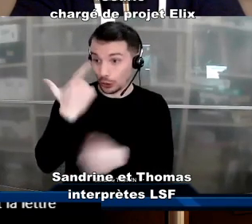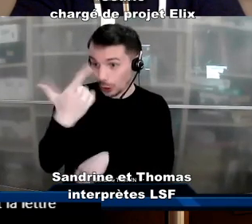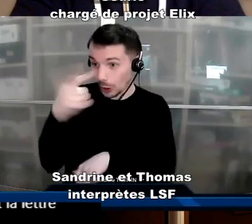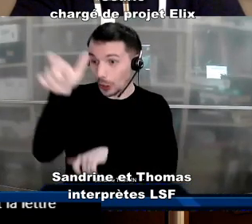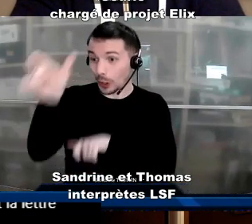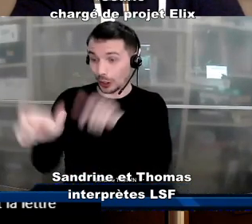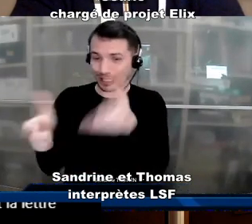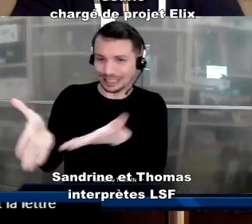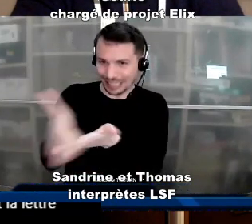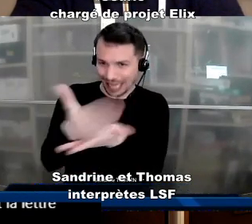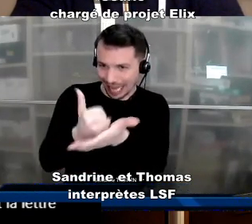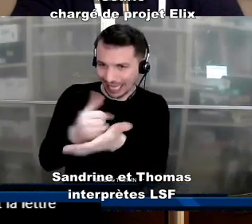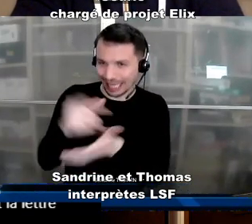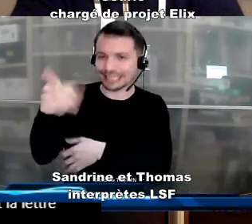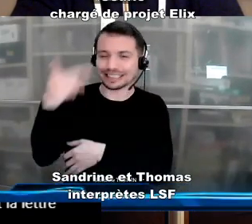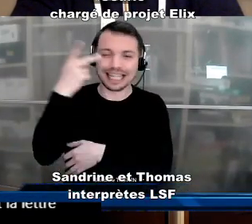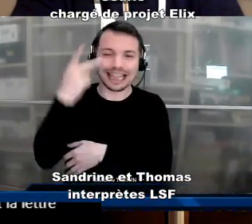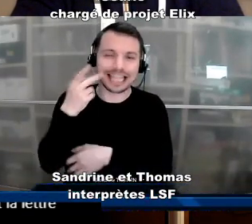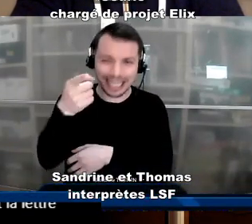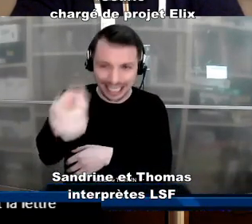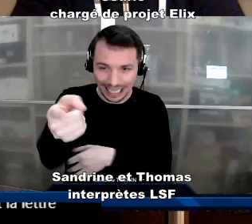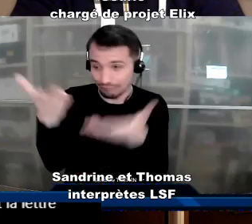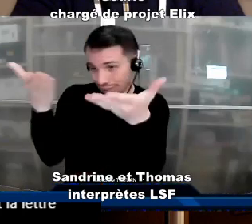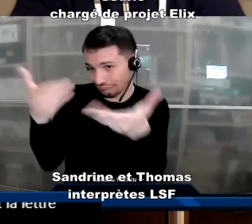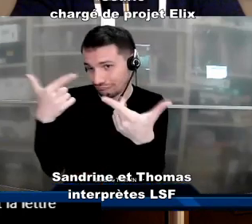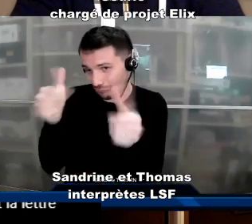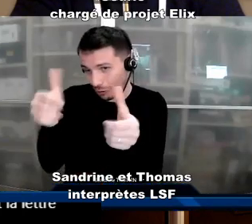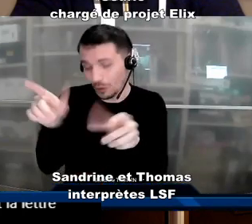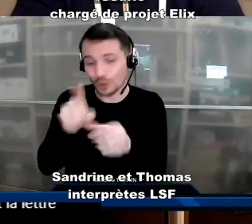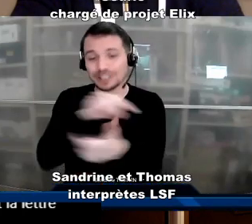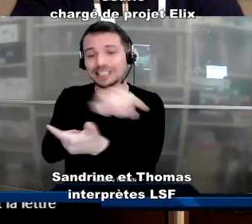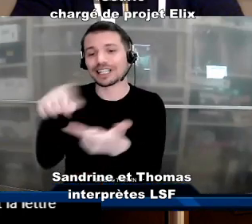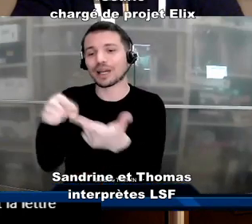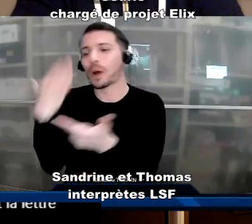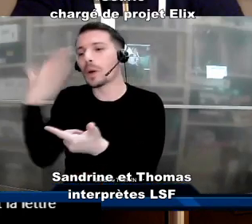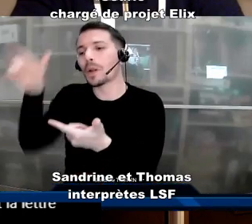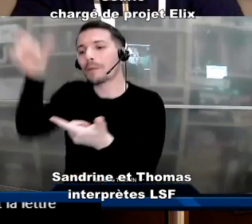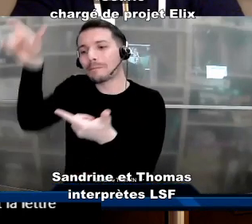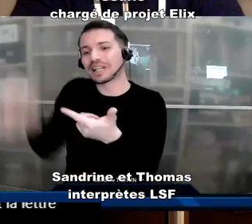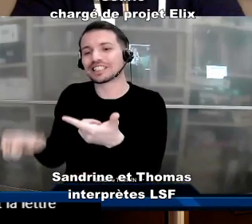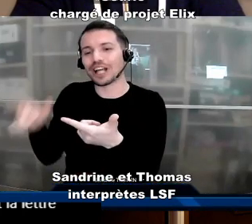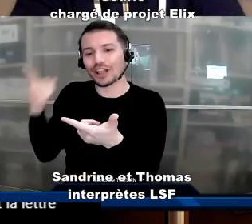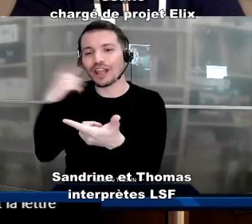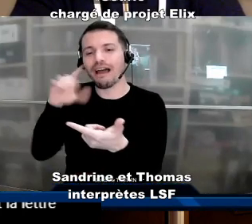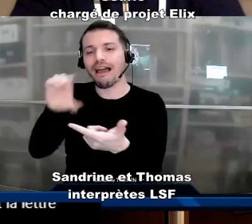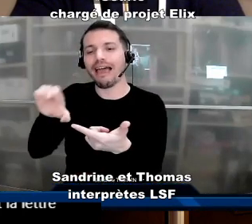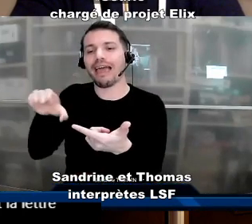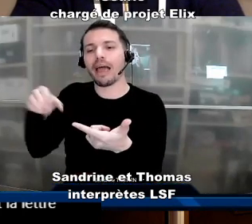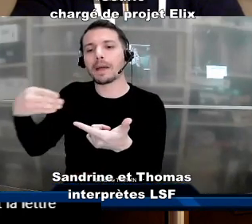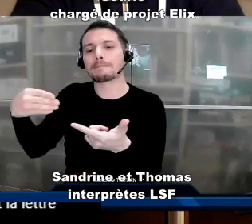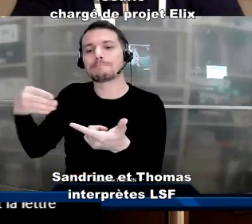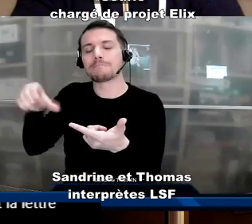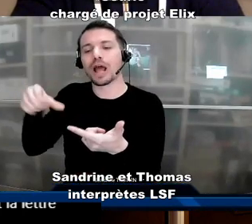sourds. Il y a Cédric qui est avec nous ce soir, et puis il y a aussi une autre personne, Emmanuel.